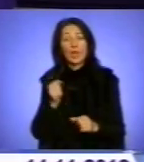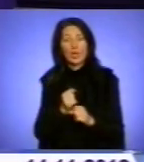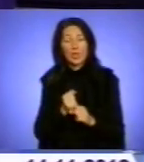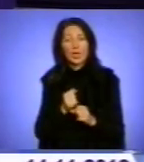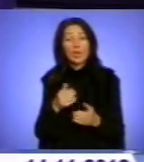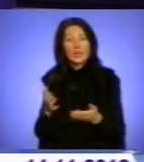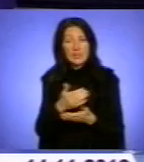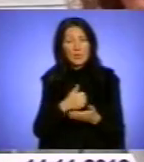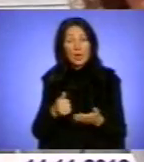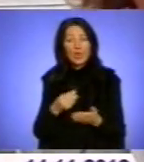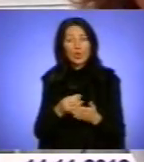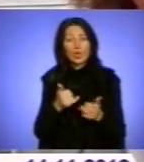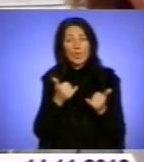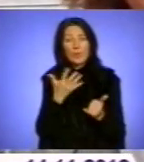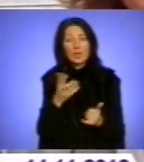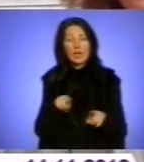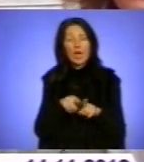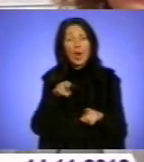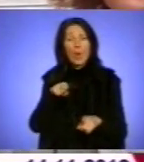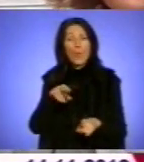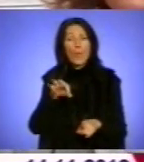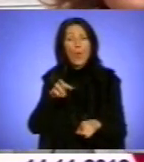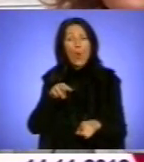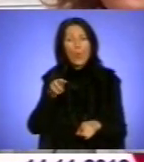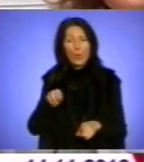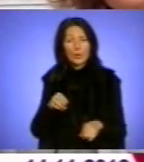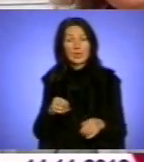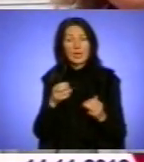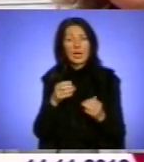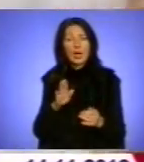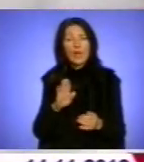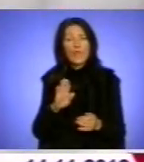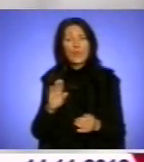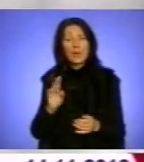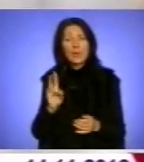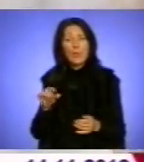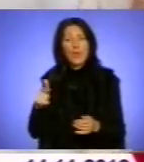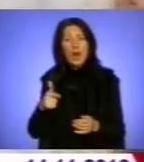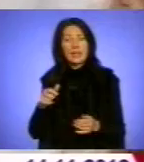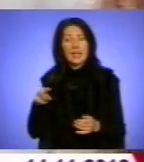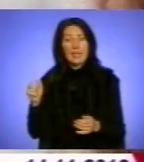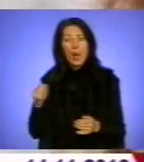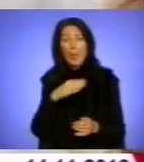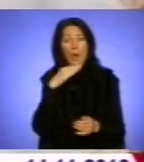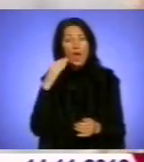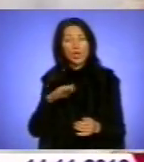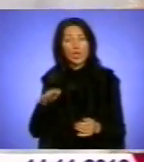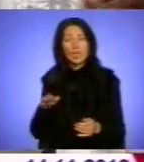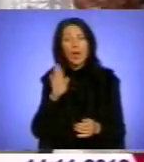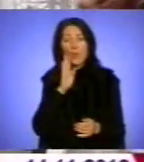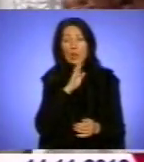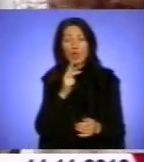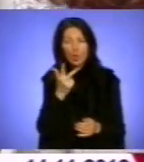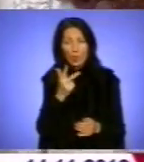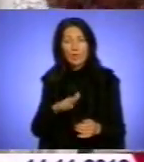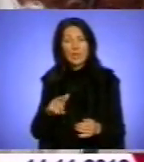одна сім'я. Галина Наворинська – багатодітна мати. Троє дітей із 5 у її сім'ї хворі на